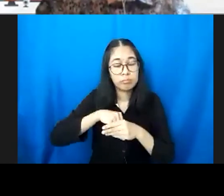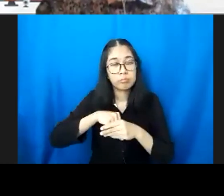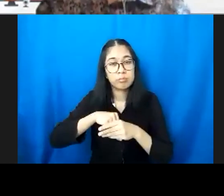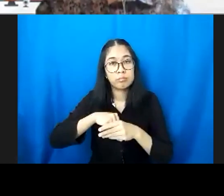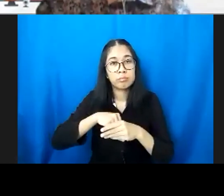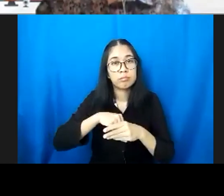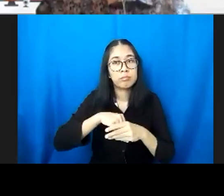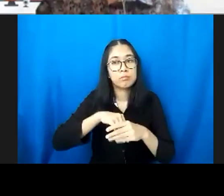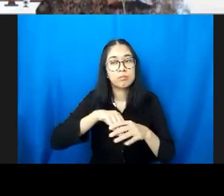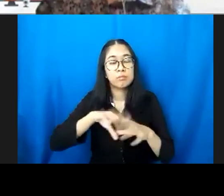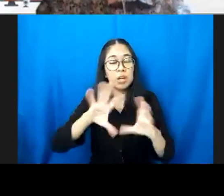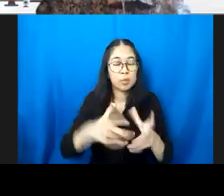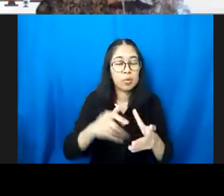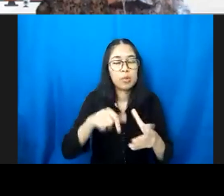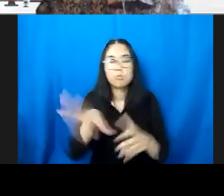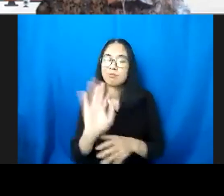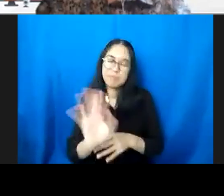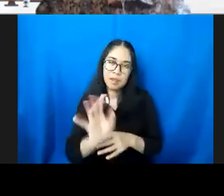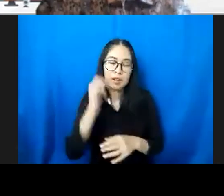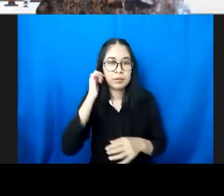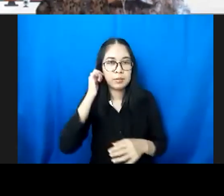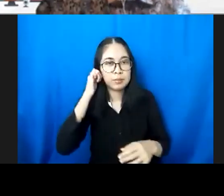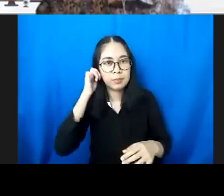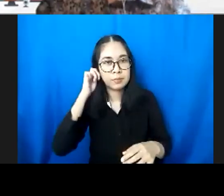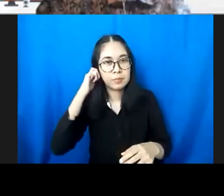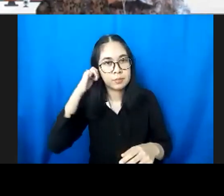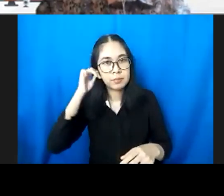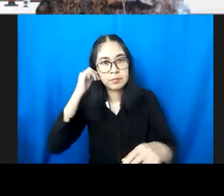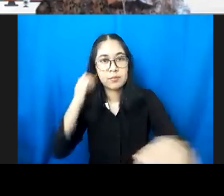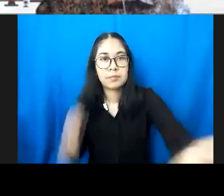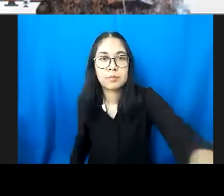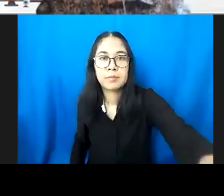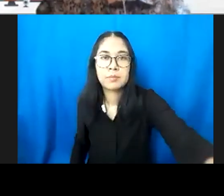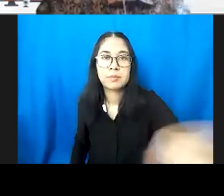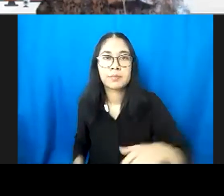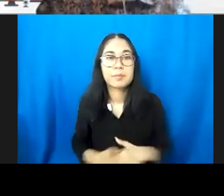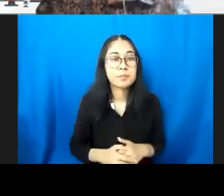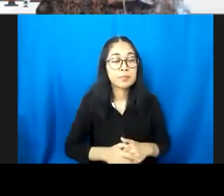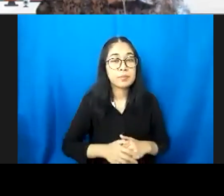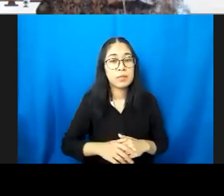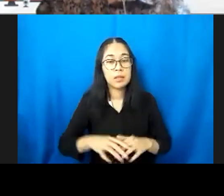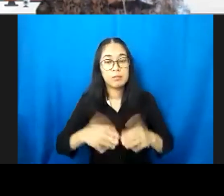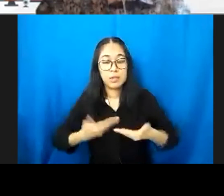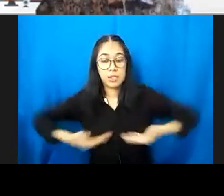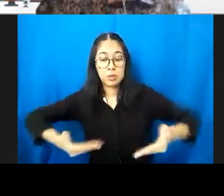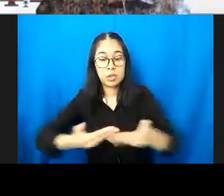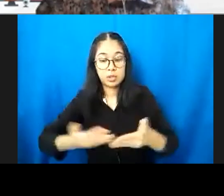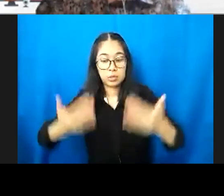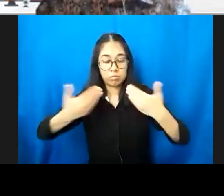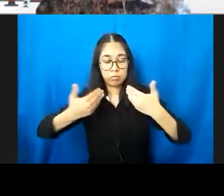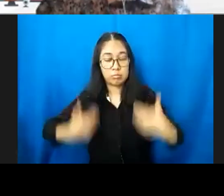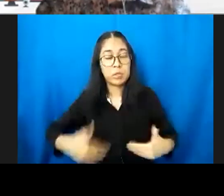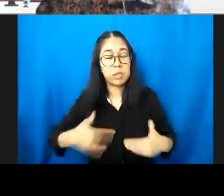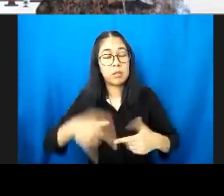konvergensi ini. Nah, karena itu, karena masing-masing berbeda situasi dan kondisinya, maka perlakuannya pun